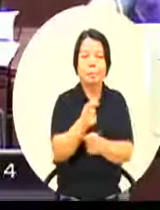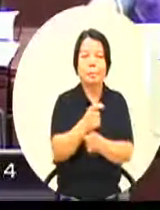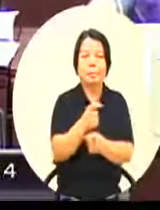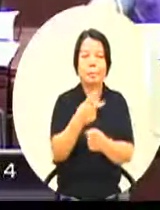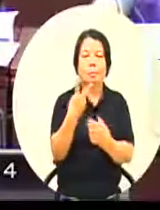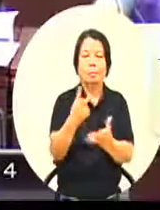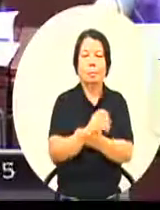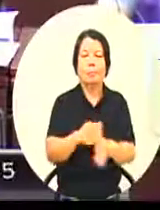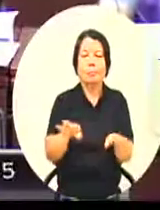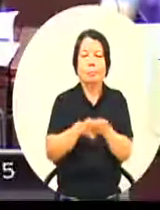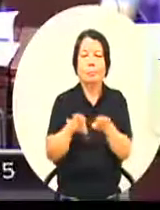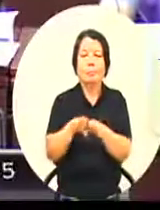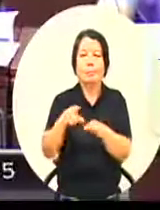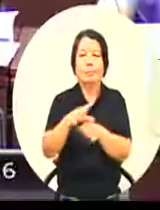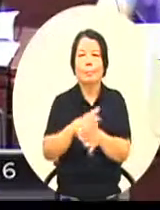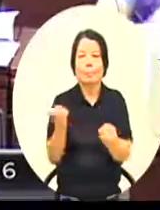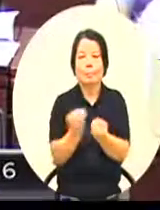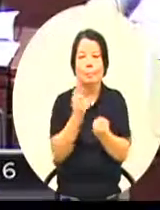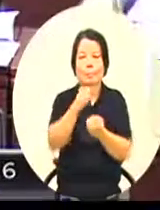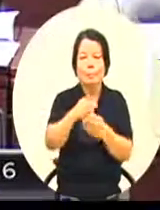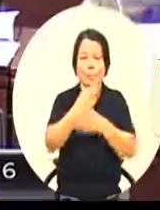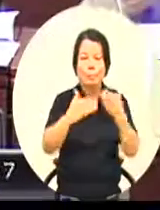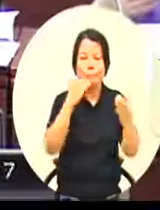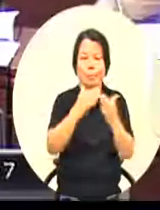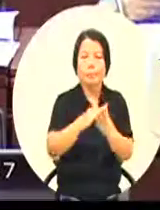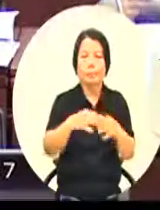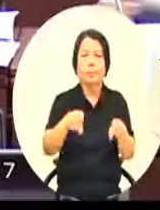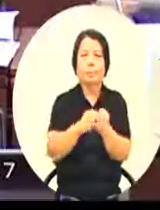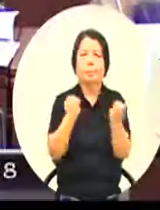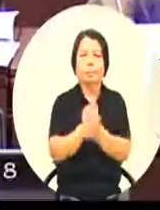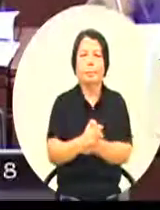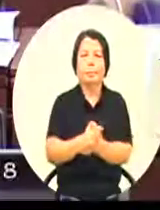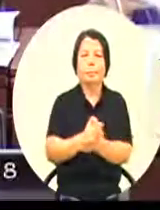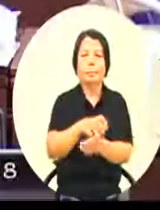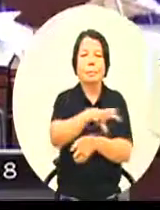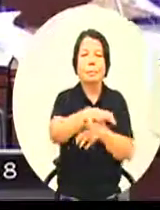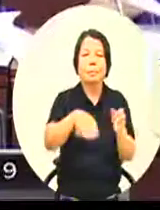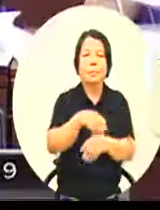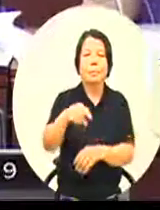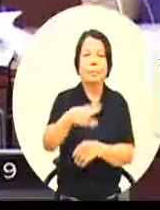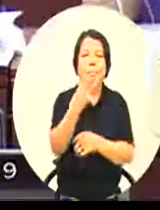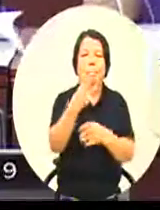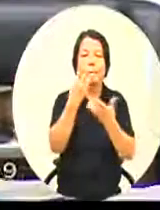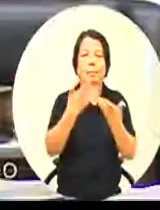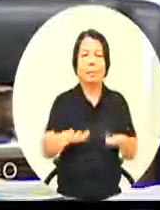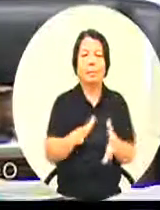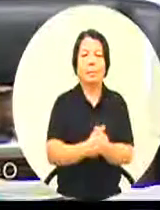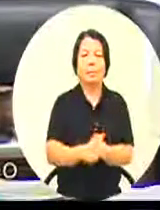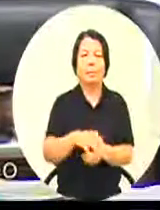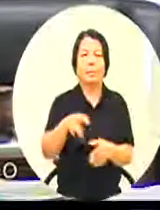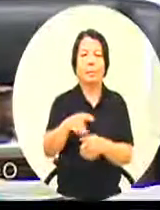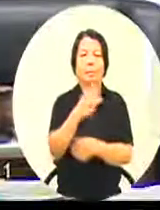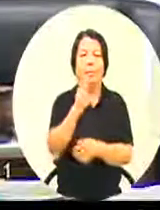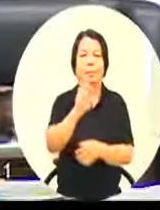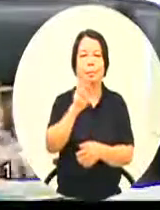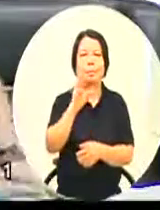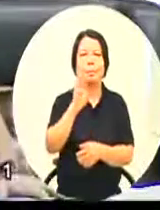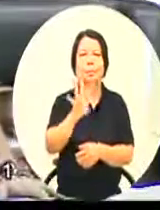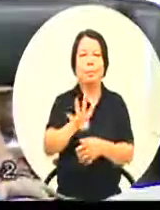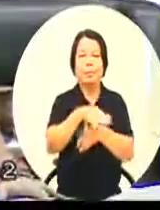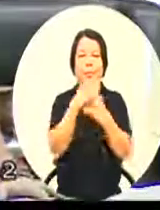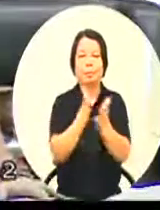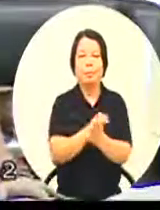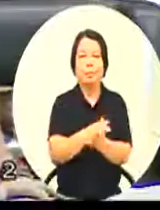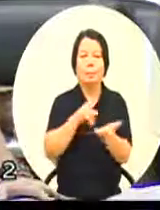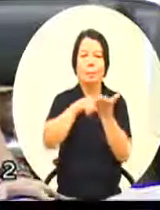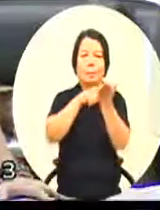假日，造成的学校普遍受损的是有334个学校。 那334个学校，那现在报上